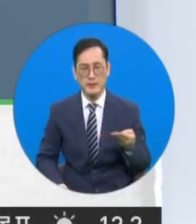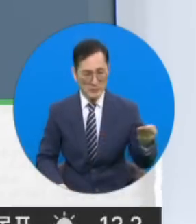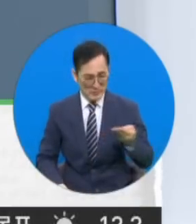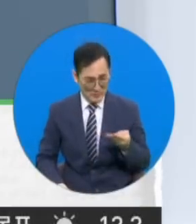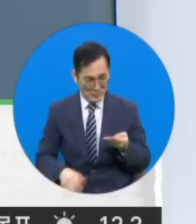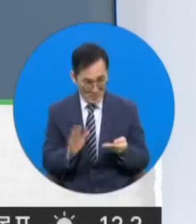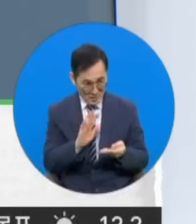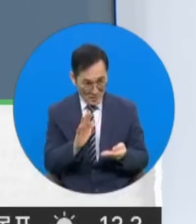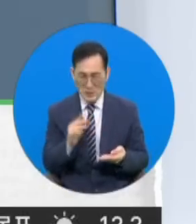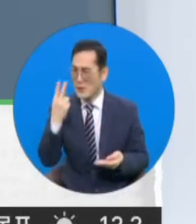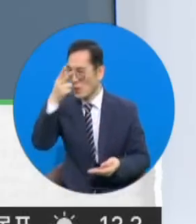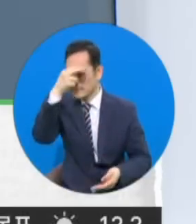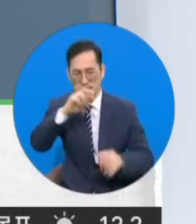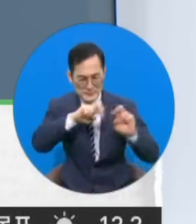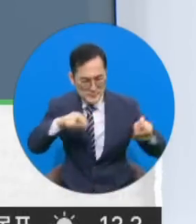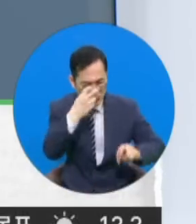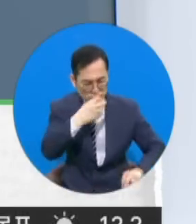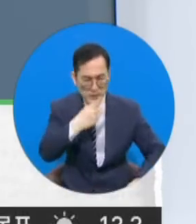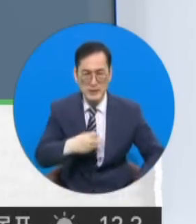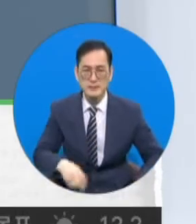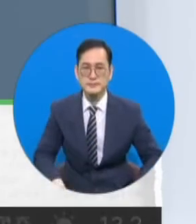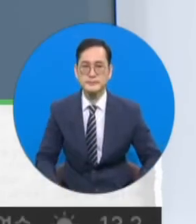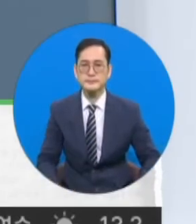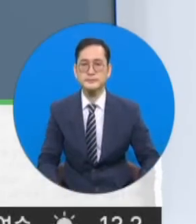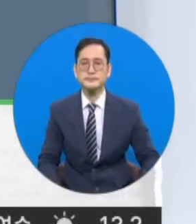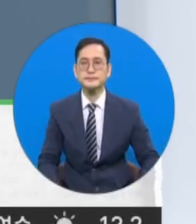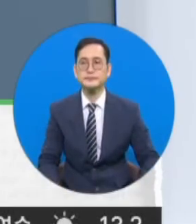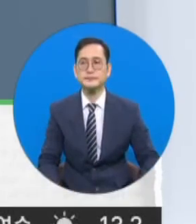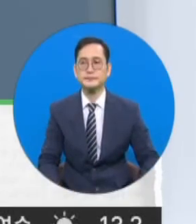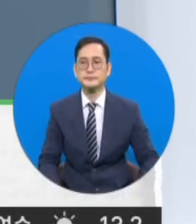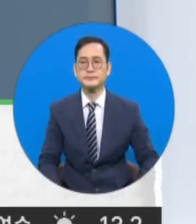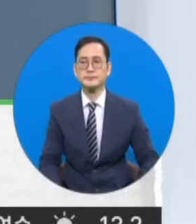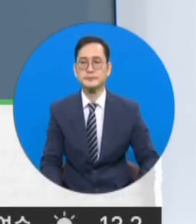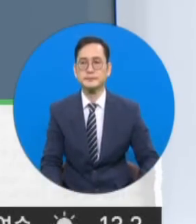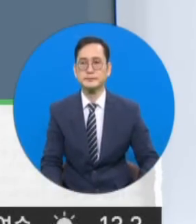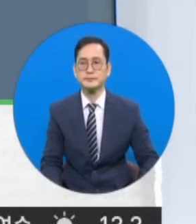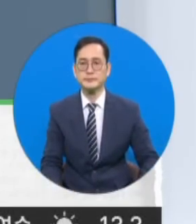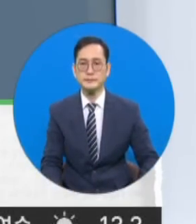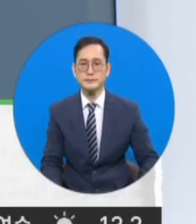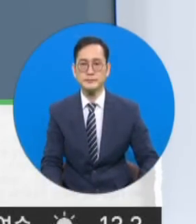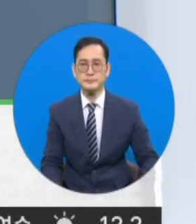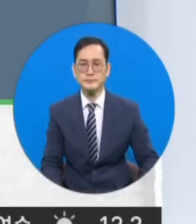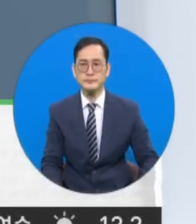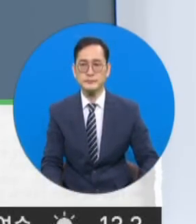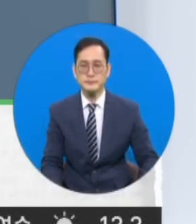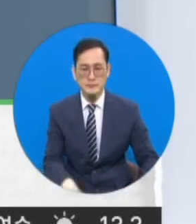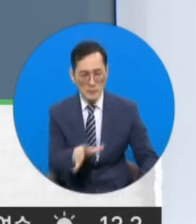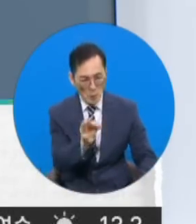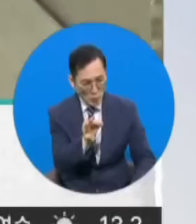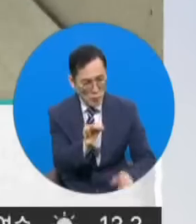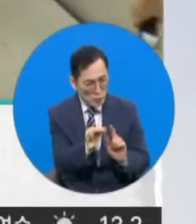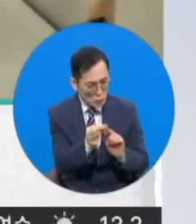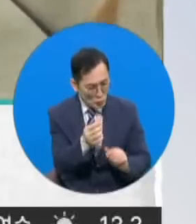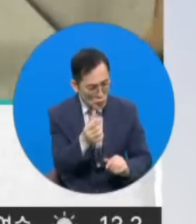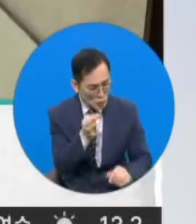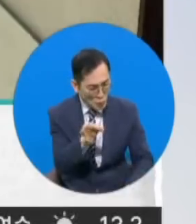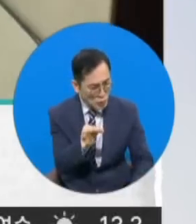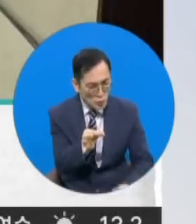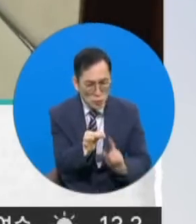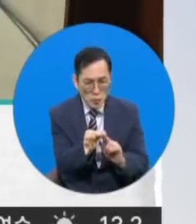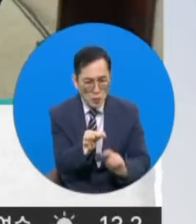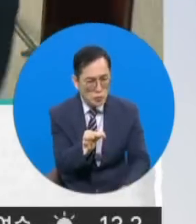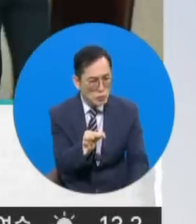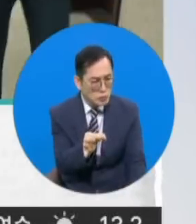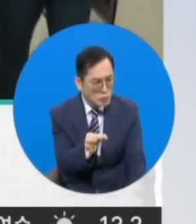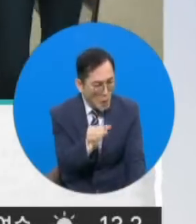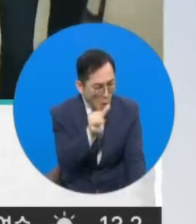확인되어야 된다고 생각합니다 좀 전에 김관장 변호사님 말씀 주셨지만 그 출처가 애매하다면 누군가로부터 받았을게